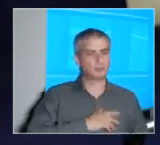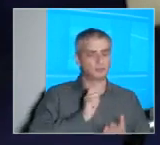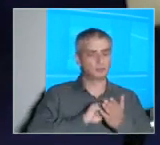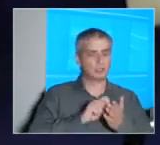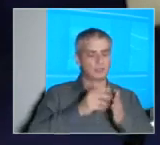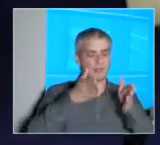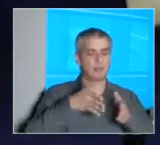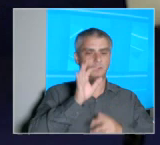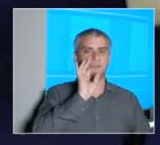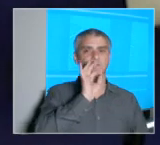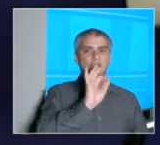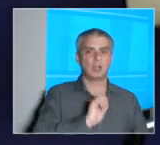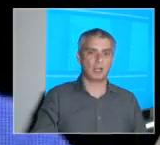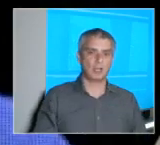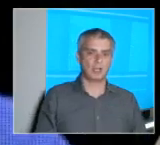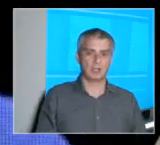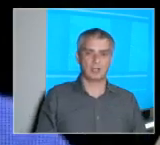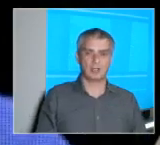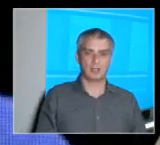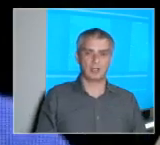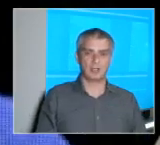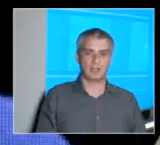על המצבה שלך?